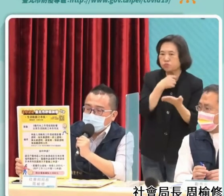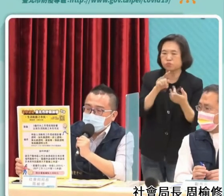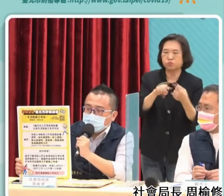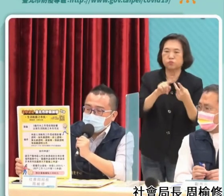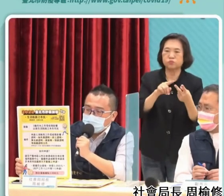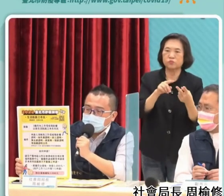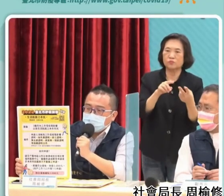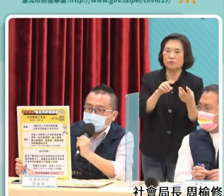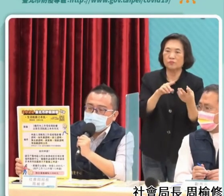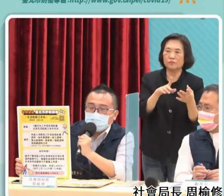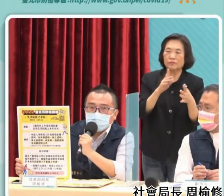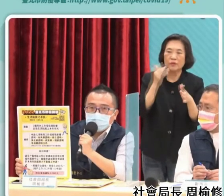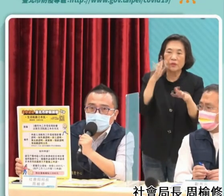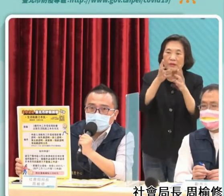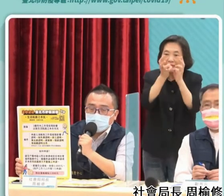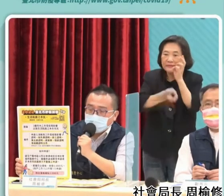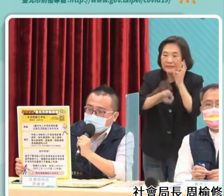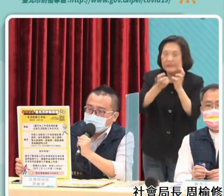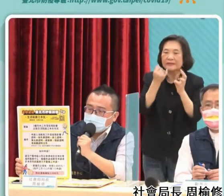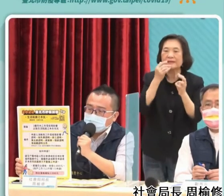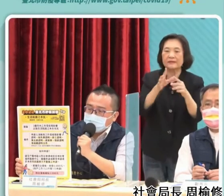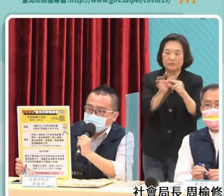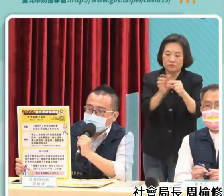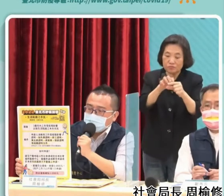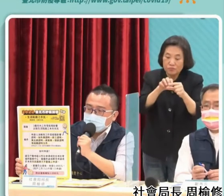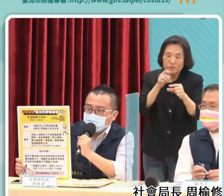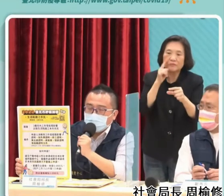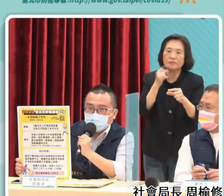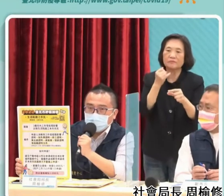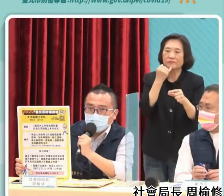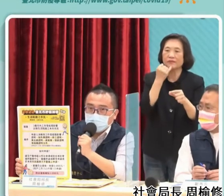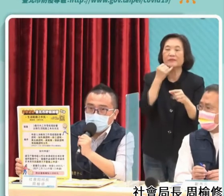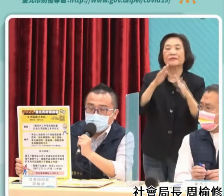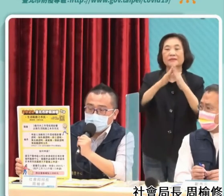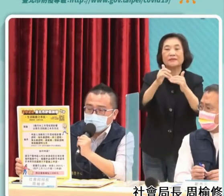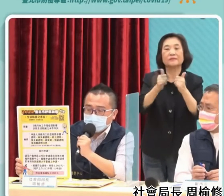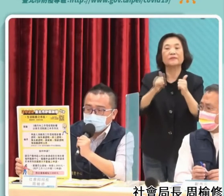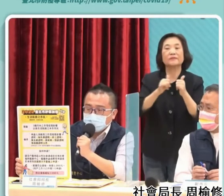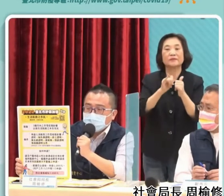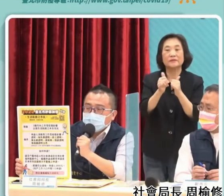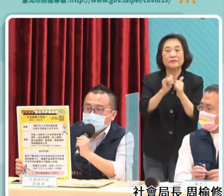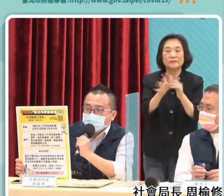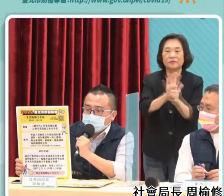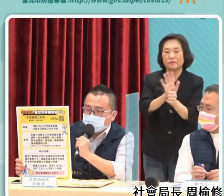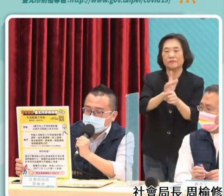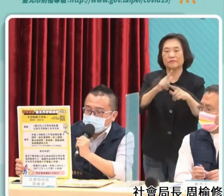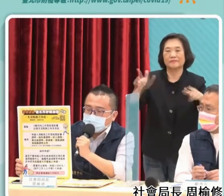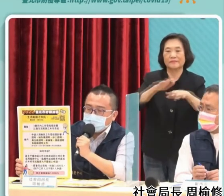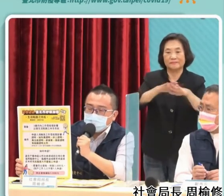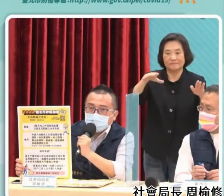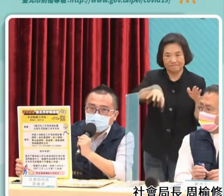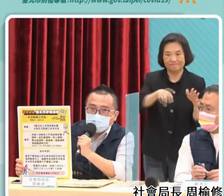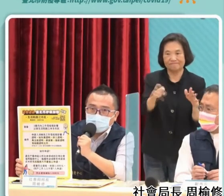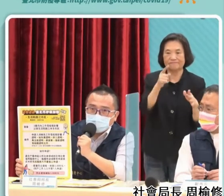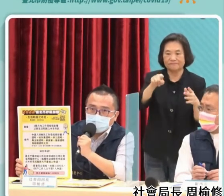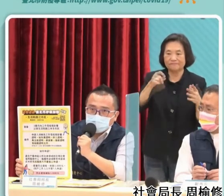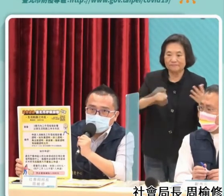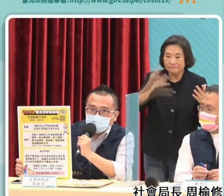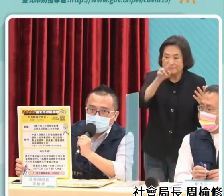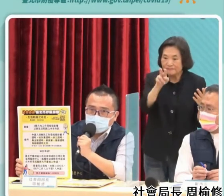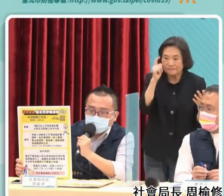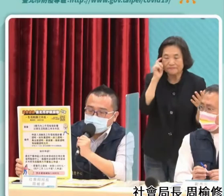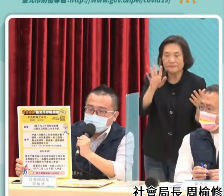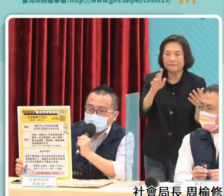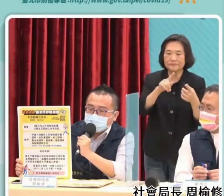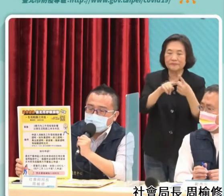么详细的东西可以上 QR code 或到我们的市民服务大平台来看完整的资讯。那申请的部分呢，我们